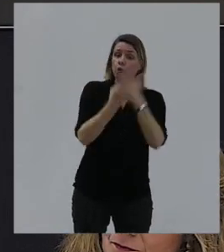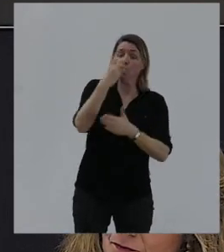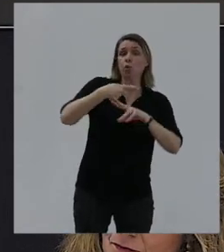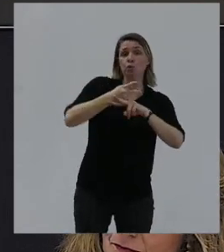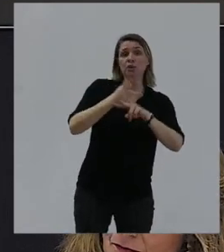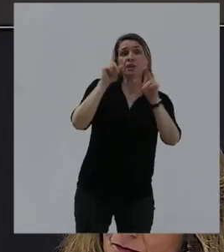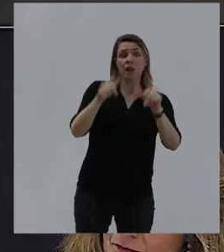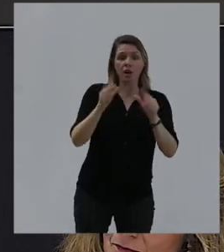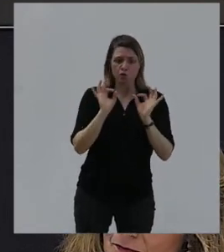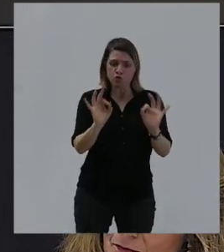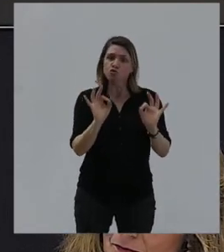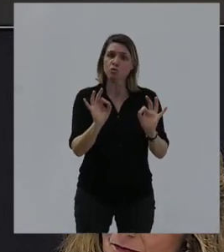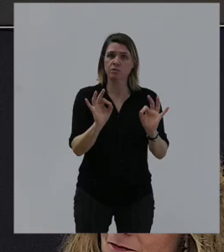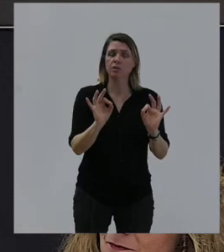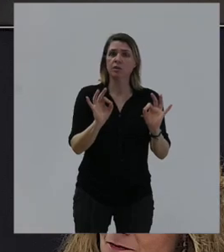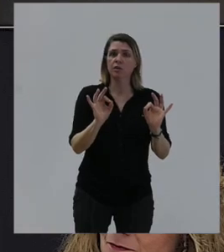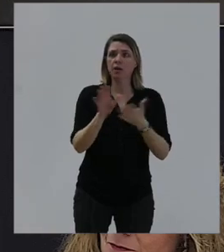outils,